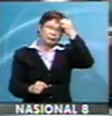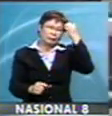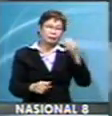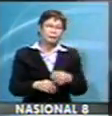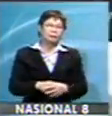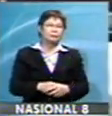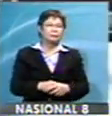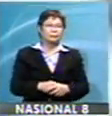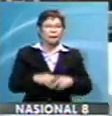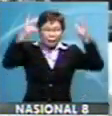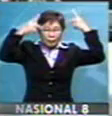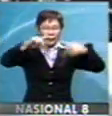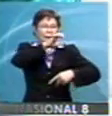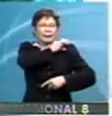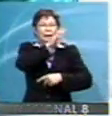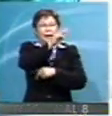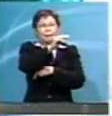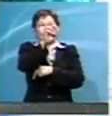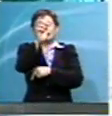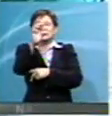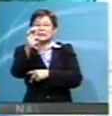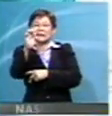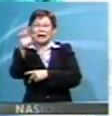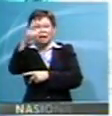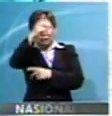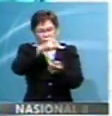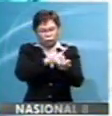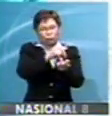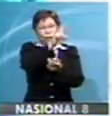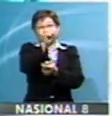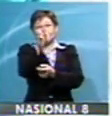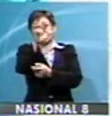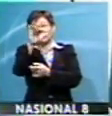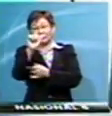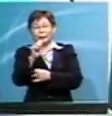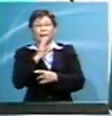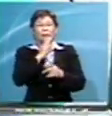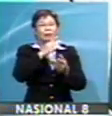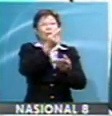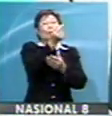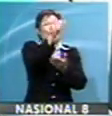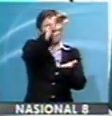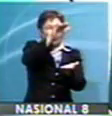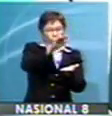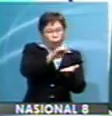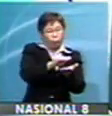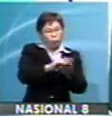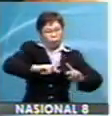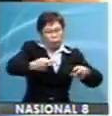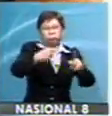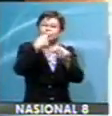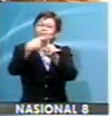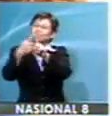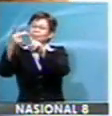gas pengarah eksekutif Mer dr zakariia Abdul Rashid berkata bagaimanapun penurunan harga minyak ini memberi impak